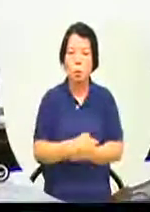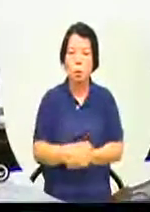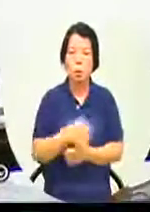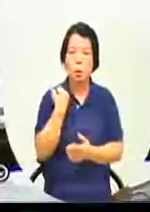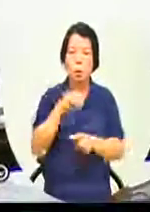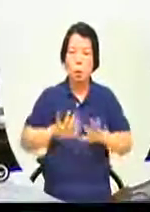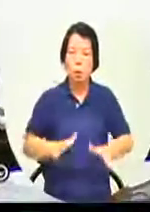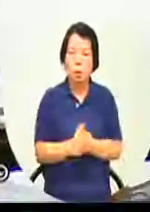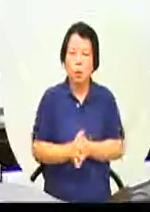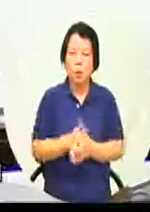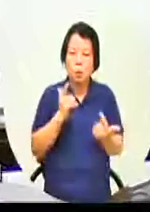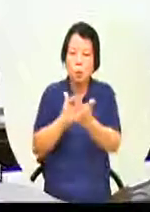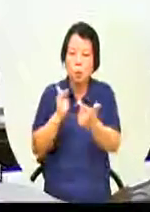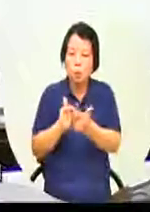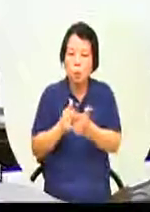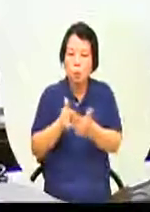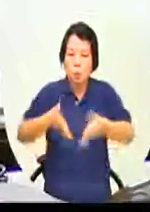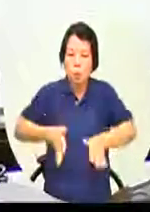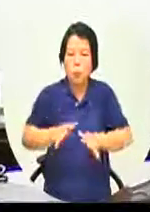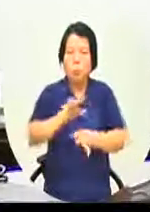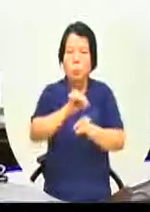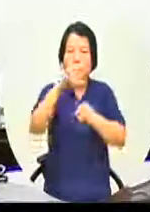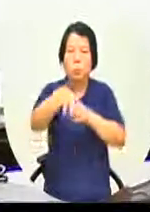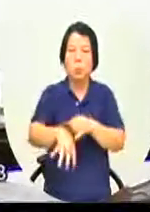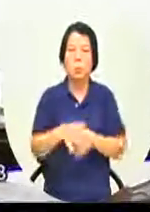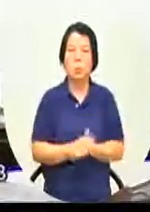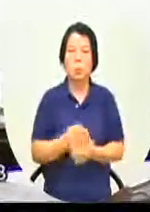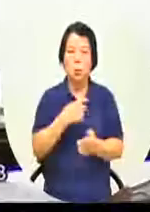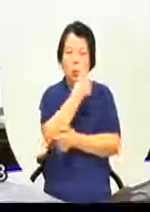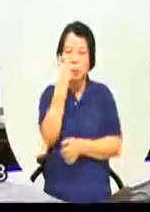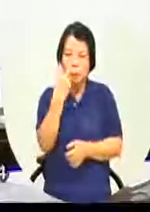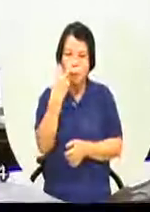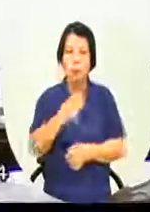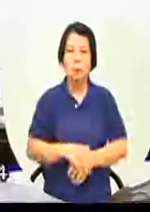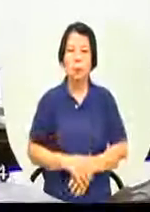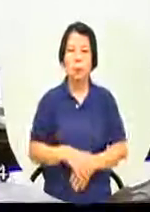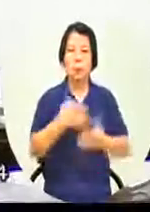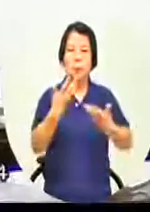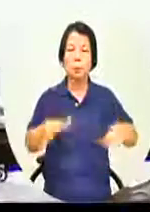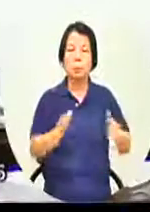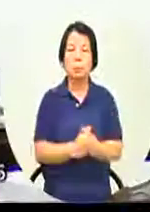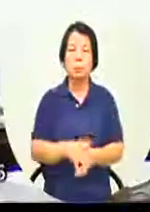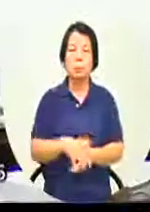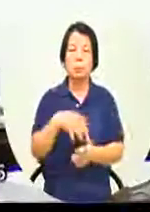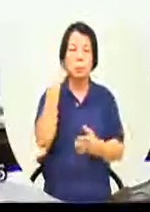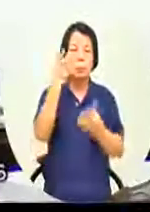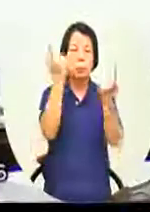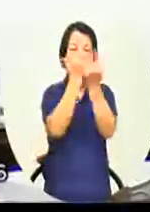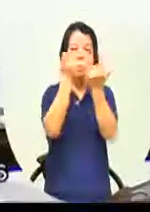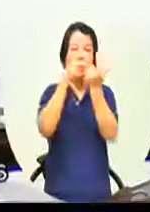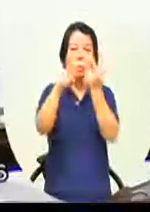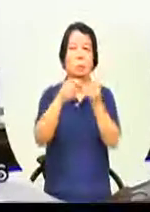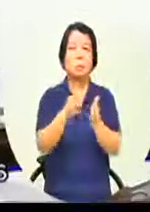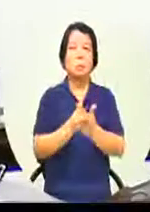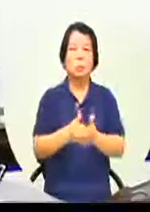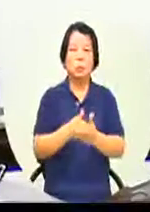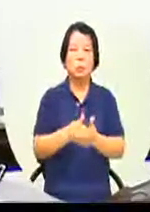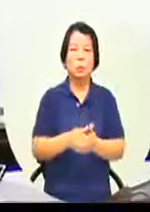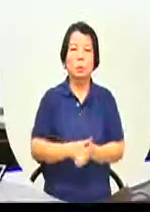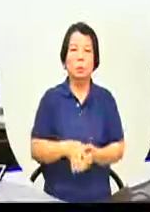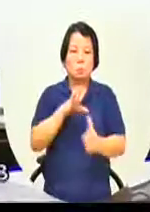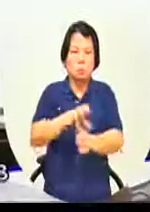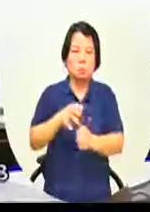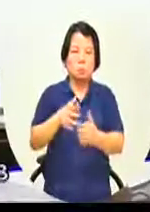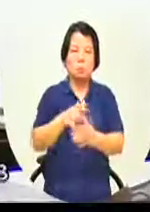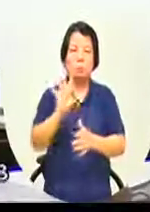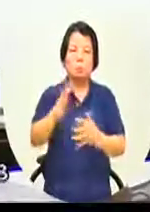食材。那这个部分其实那个时候我发现，那个时候有很多新北市要求全部都是用有机的